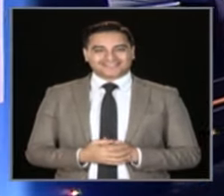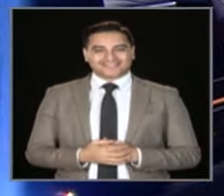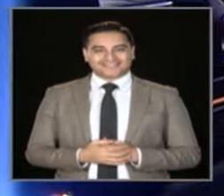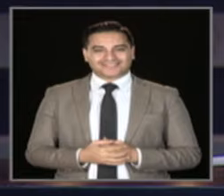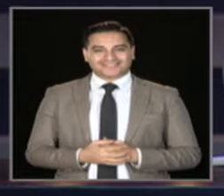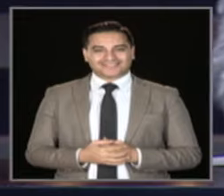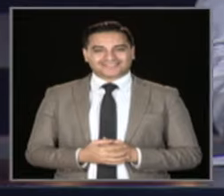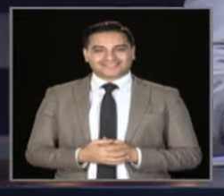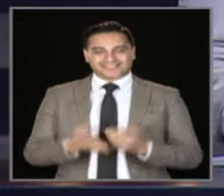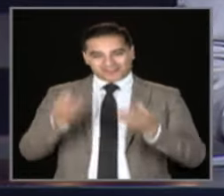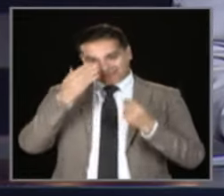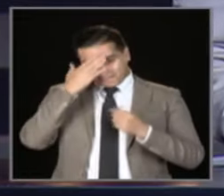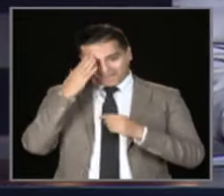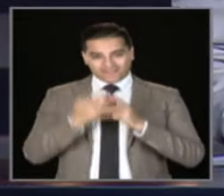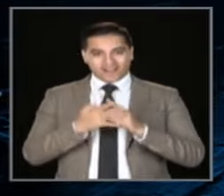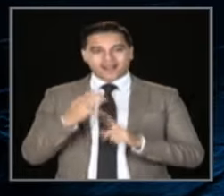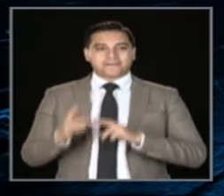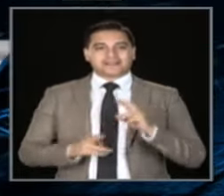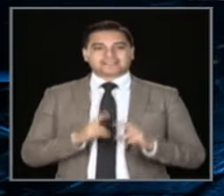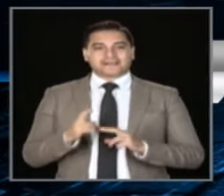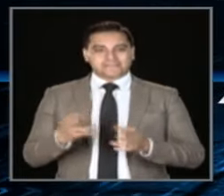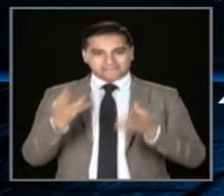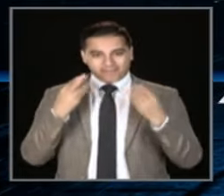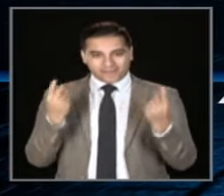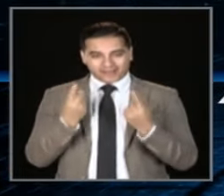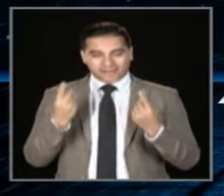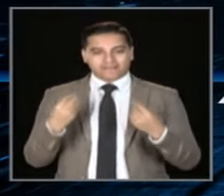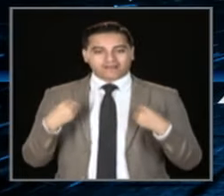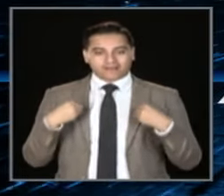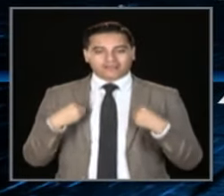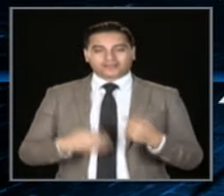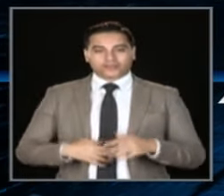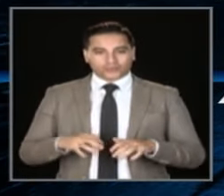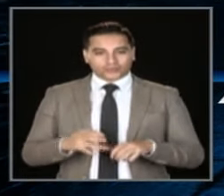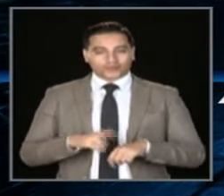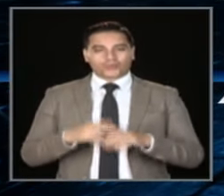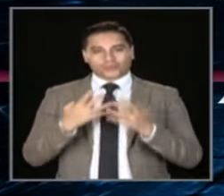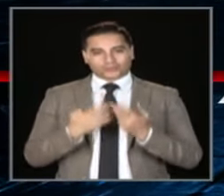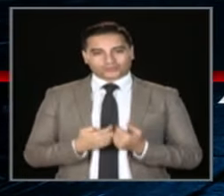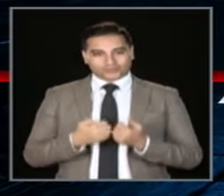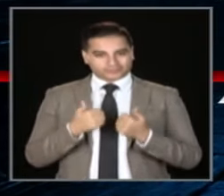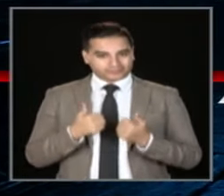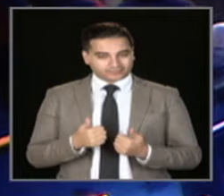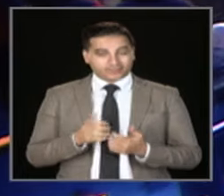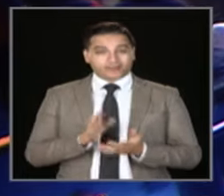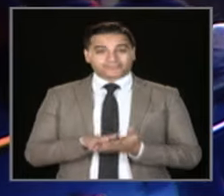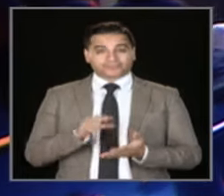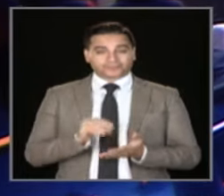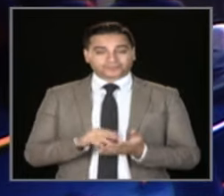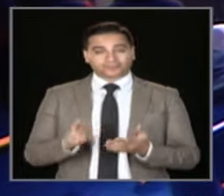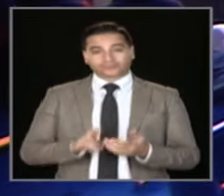المعرفه فقره معرفه اربع اسئله معلومات عامه رياضه تكنولوجيا وقدرات ذهنيه